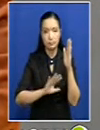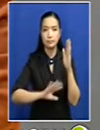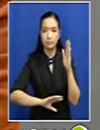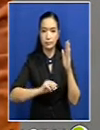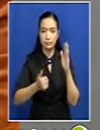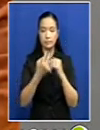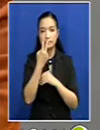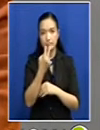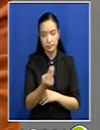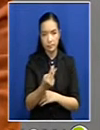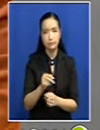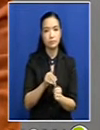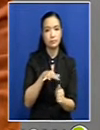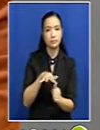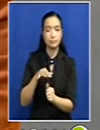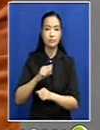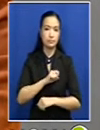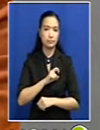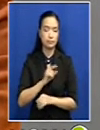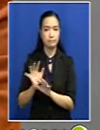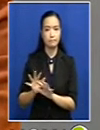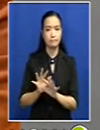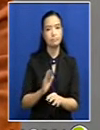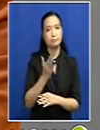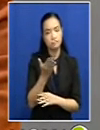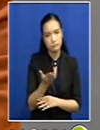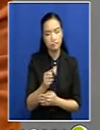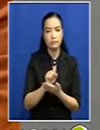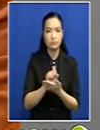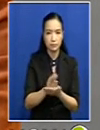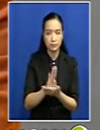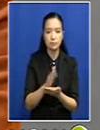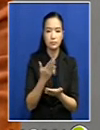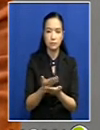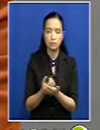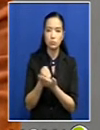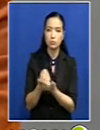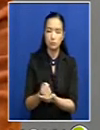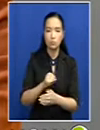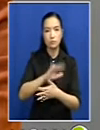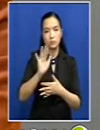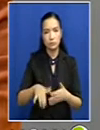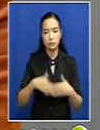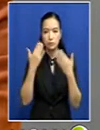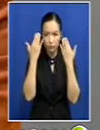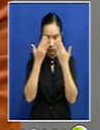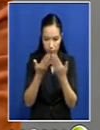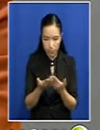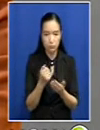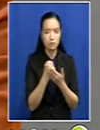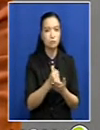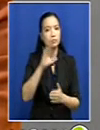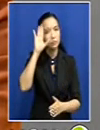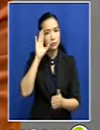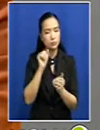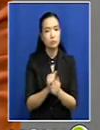ห็นได้จากการที่ผู้นำศาสนาก็ออกมาเคลื่อนไหวขอบริจาคเงินช่วยเหลือพี่น้องชาวมุสลิมช่วยเหลือตำรวจที่เสียชีวิตอยากจะให้ทุกค